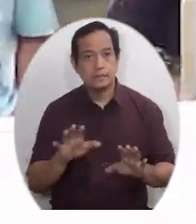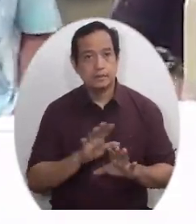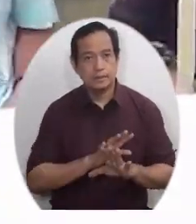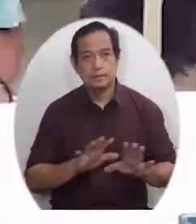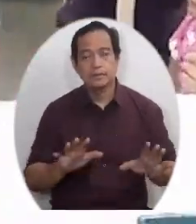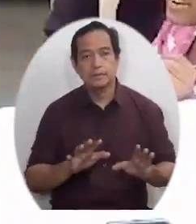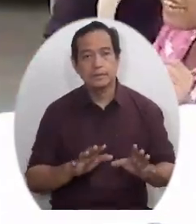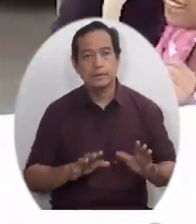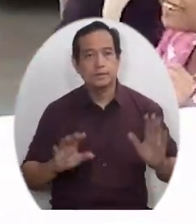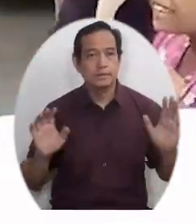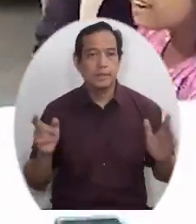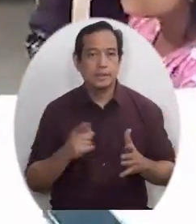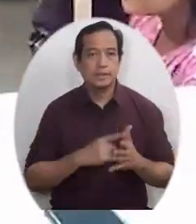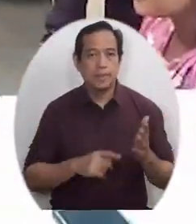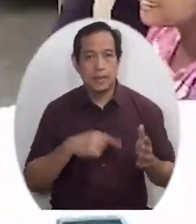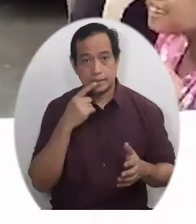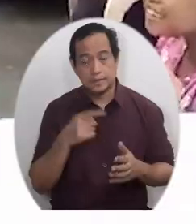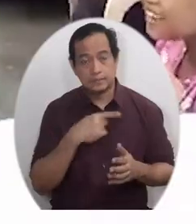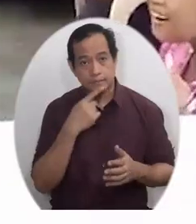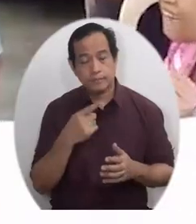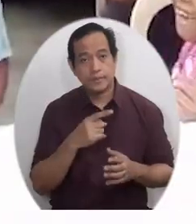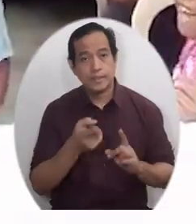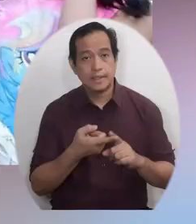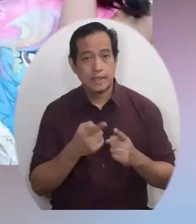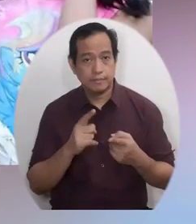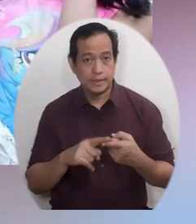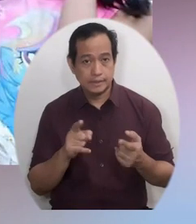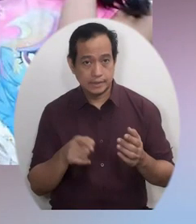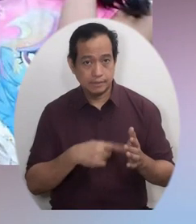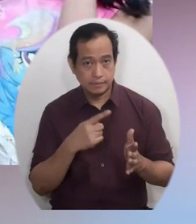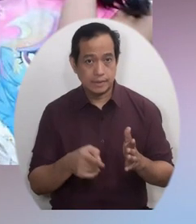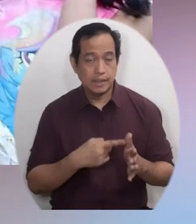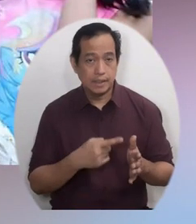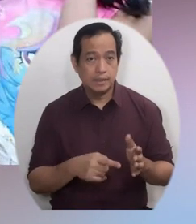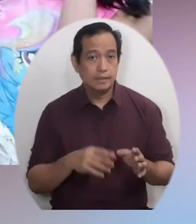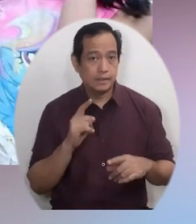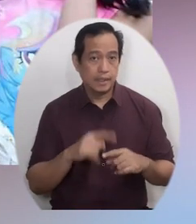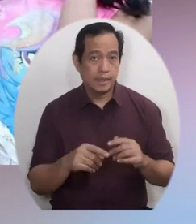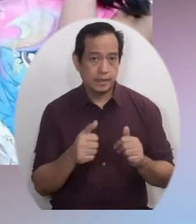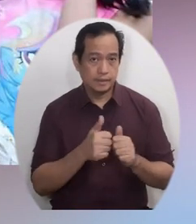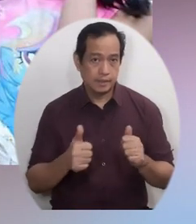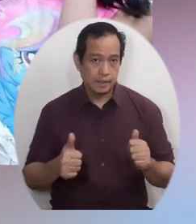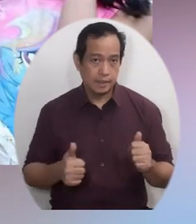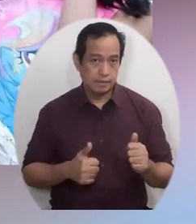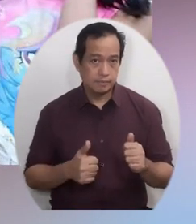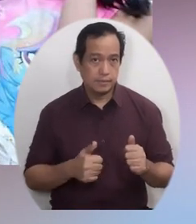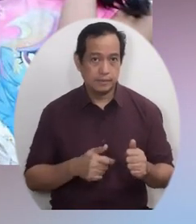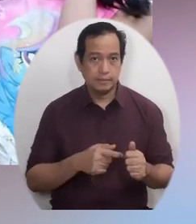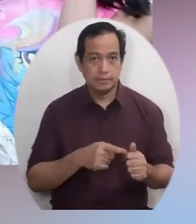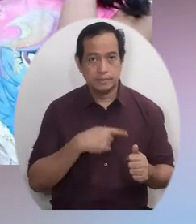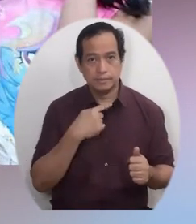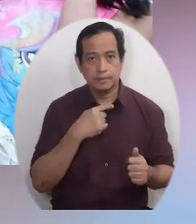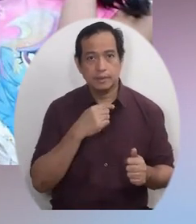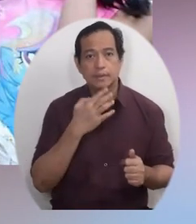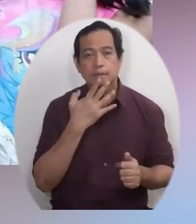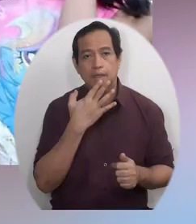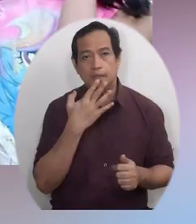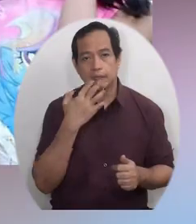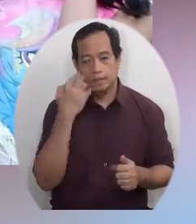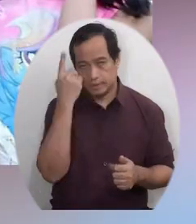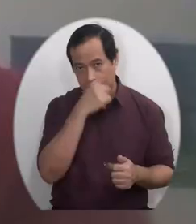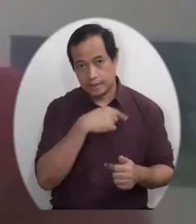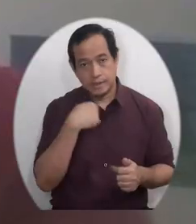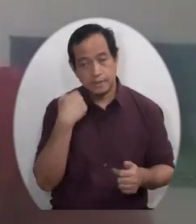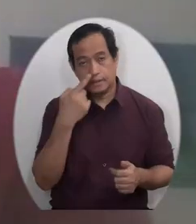sa'yo. Pinaano niya sa mga kaibigan niya na, misa may time na hindi mo maiwasan na keso ang pangit niya, maitim, may mga ganong pintas